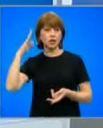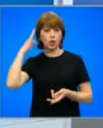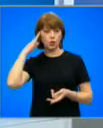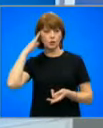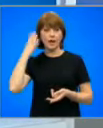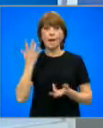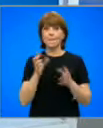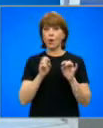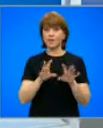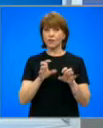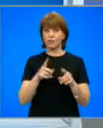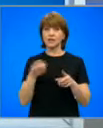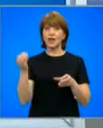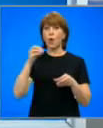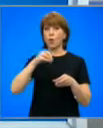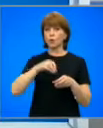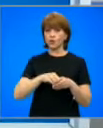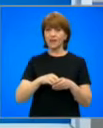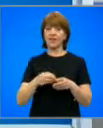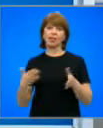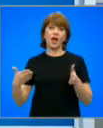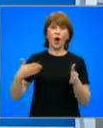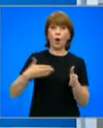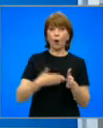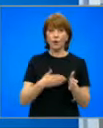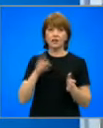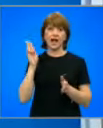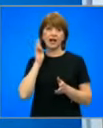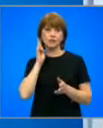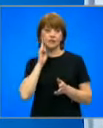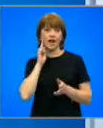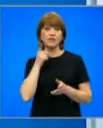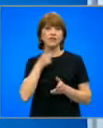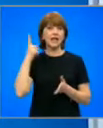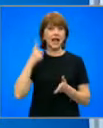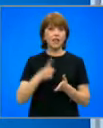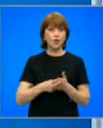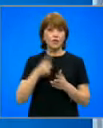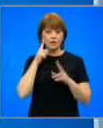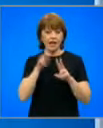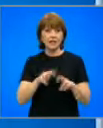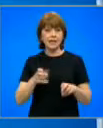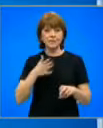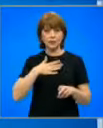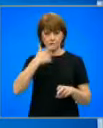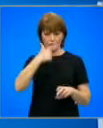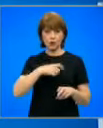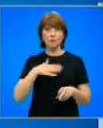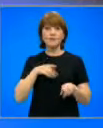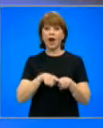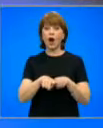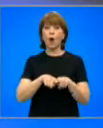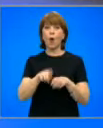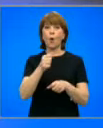на БНТ, в акцията участват и контраразузнавачи, на които им се е наложило да разследват собствените си колеги. Николай Минков, включваме сега